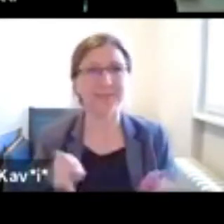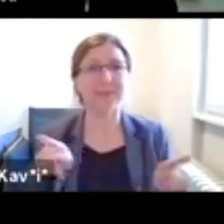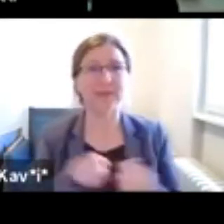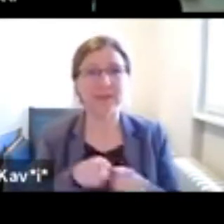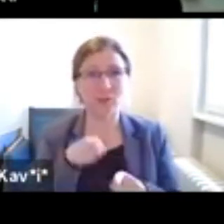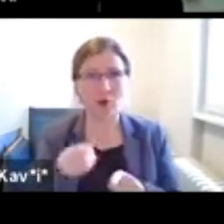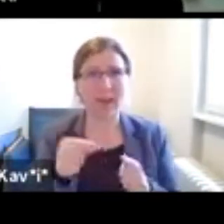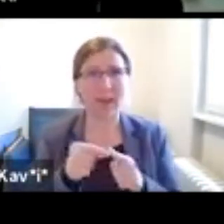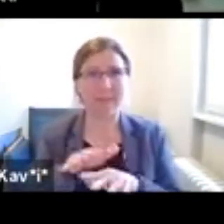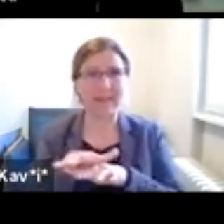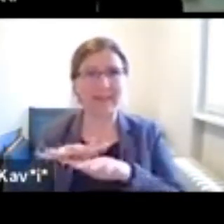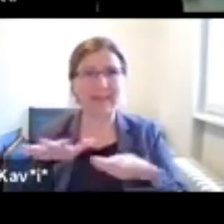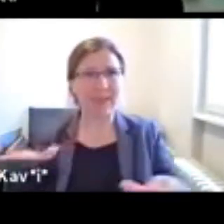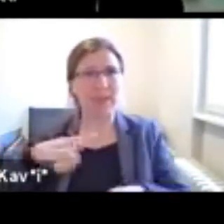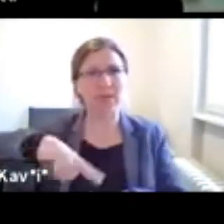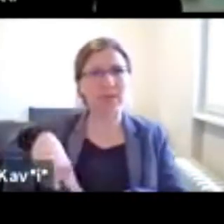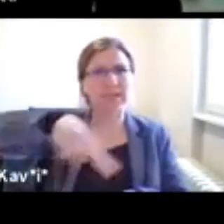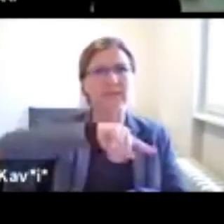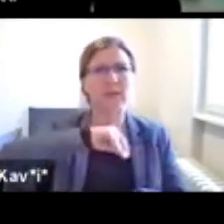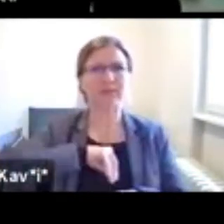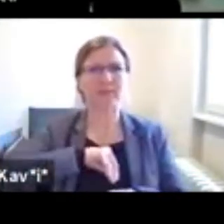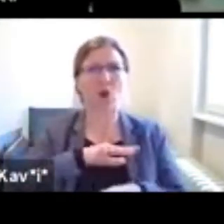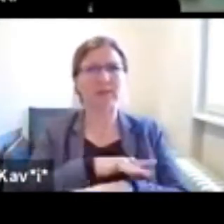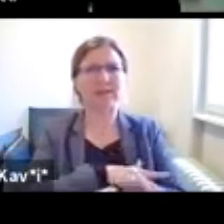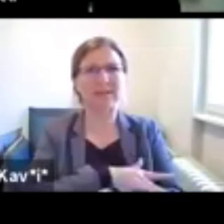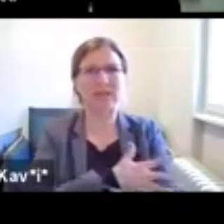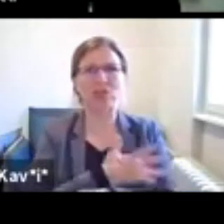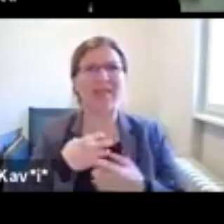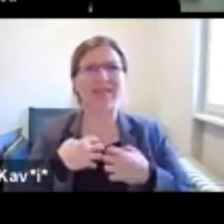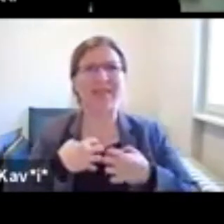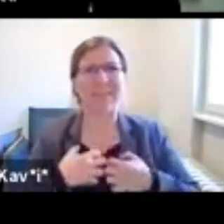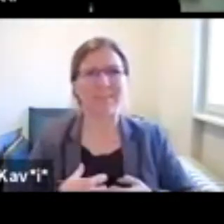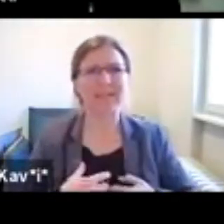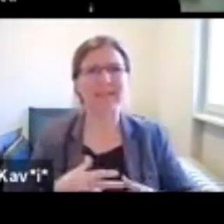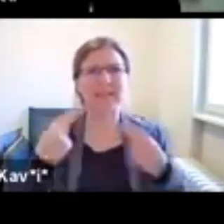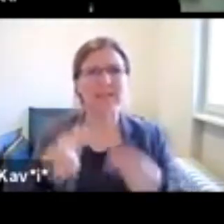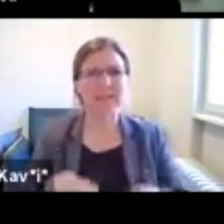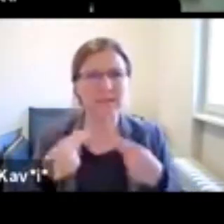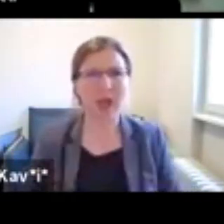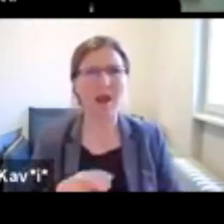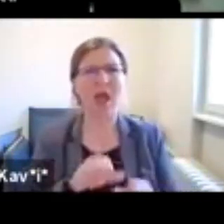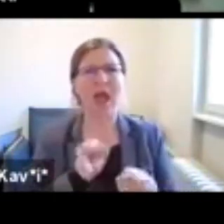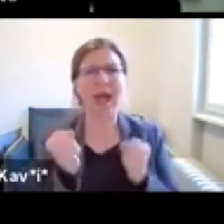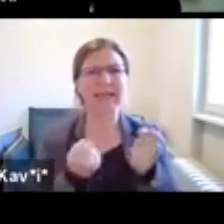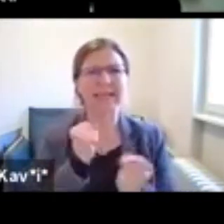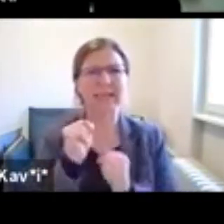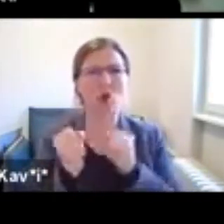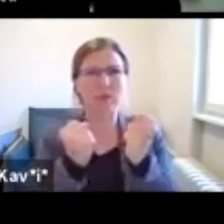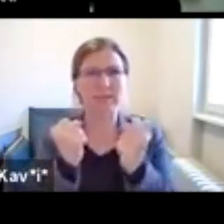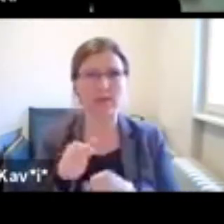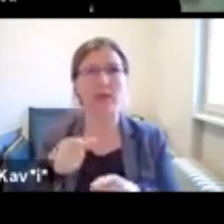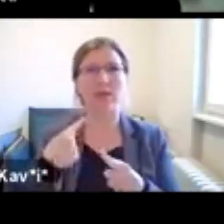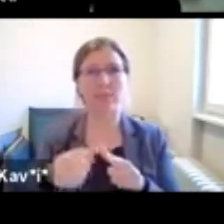straha, anksioznosti i depresivnosti. Pa stoga osobe s mentalnim poremećajima mogli bi biti pod značajnijim